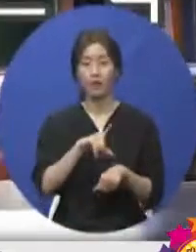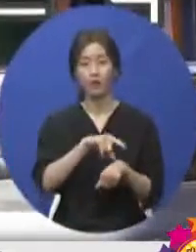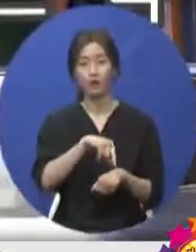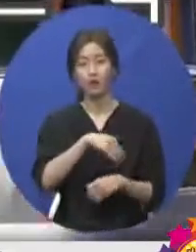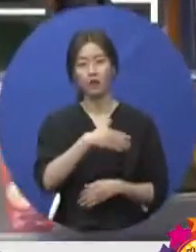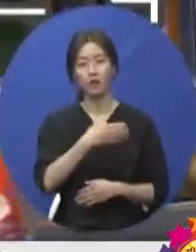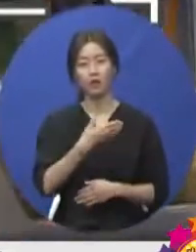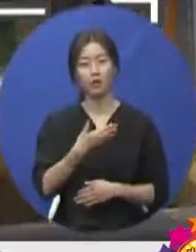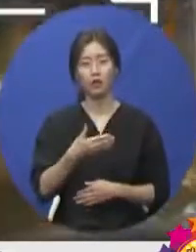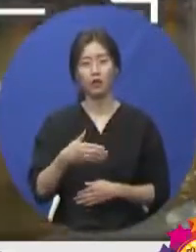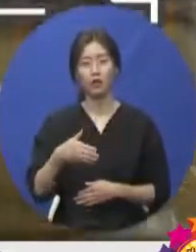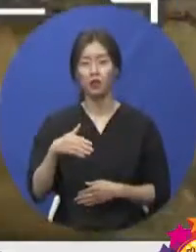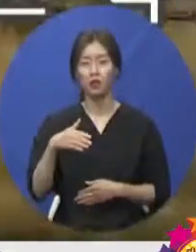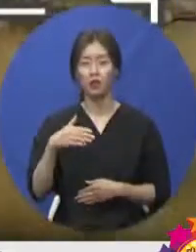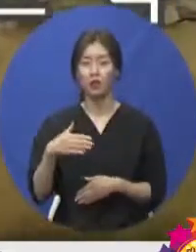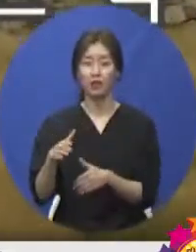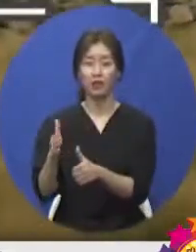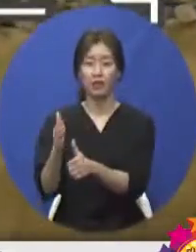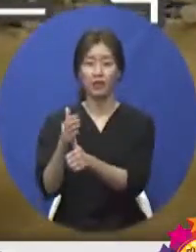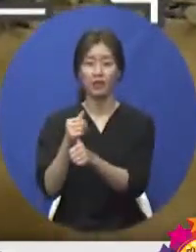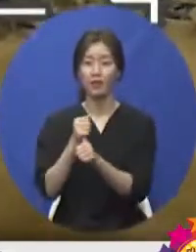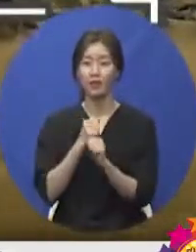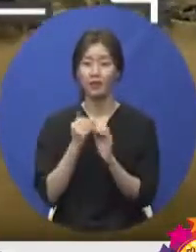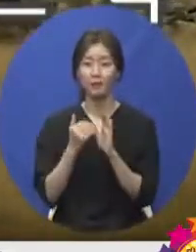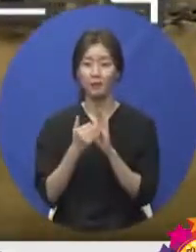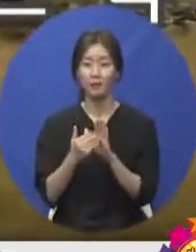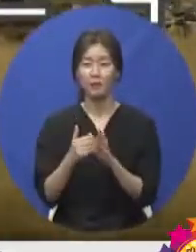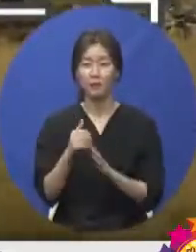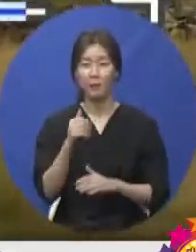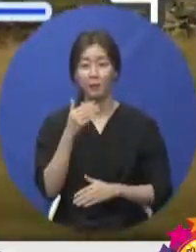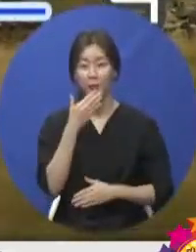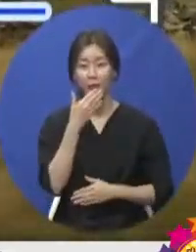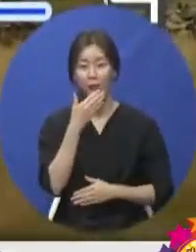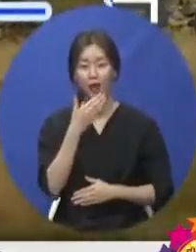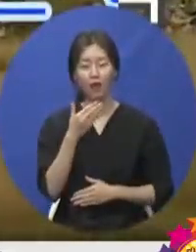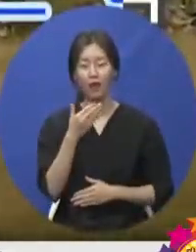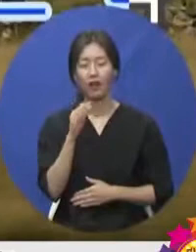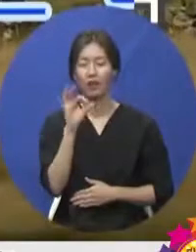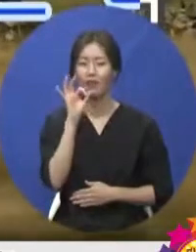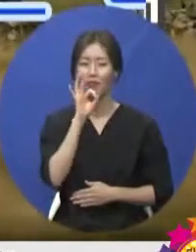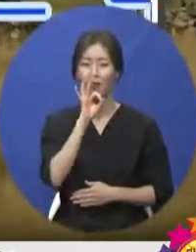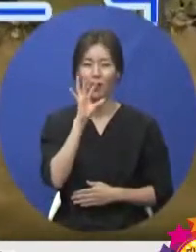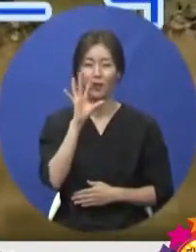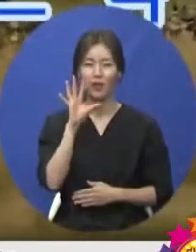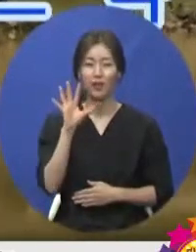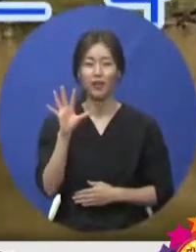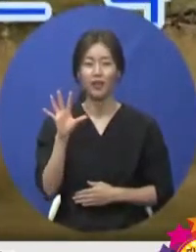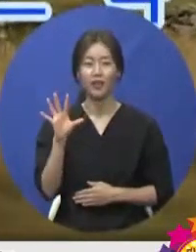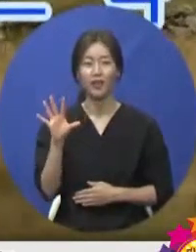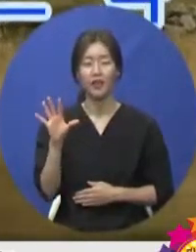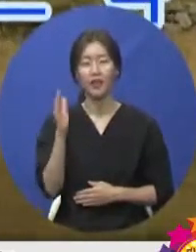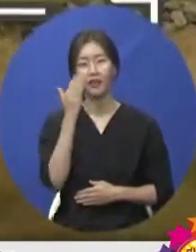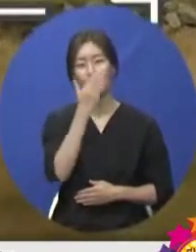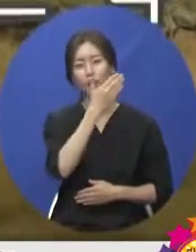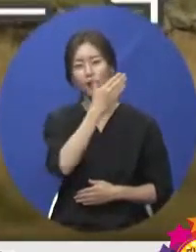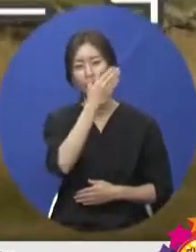가는 세월 막을 수는 없지 않으냐.